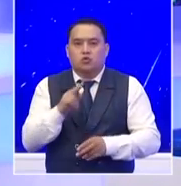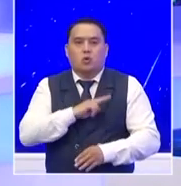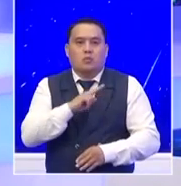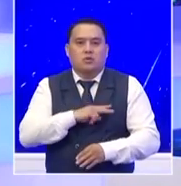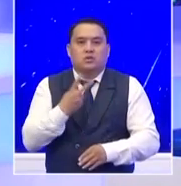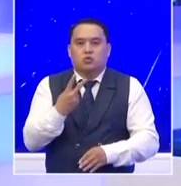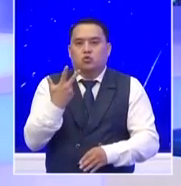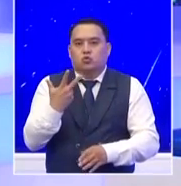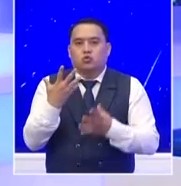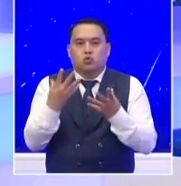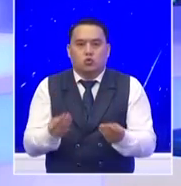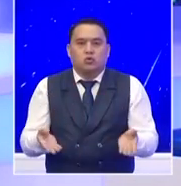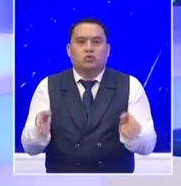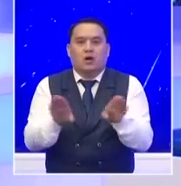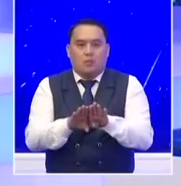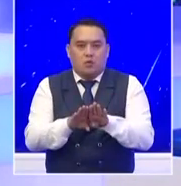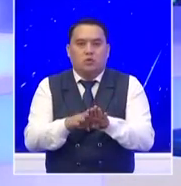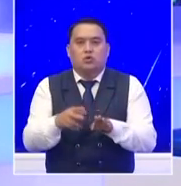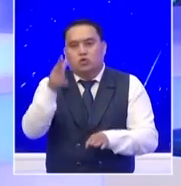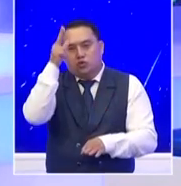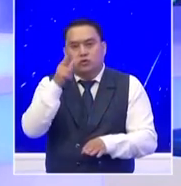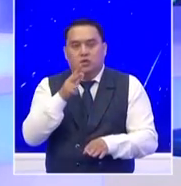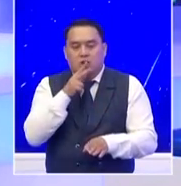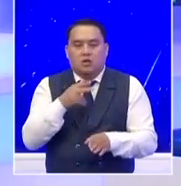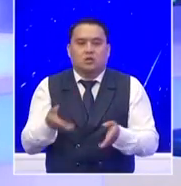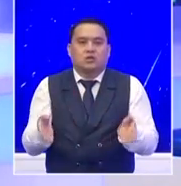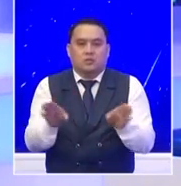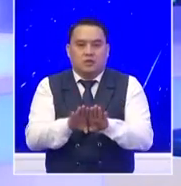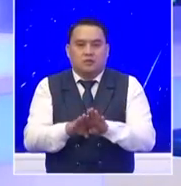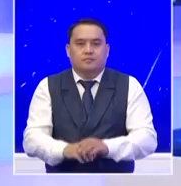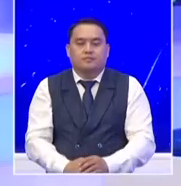орны 2-3 күнге жабылады. Болмаса, істері 3 айға іркіледі.